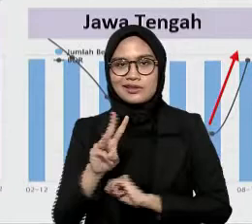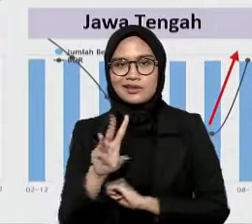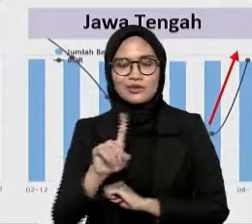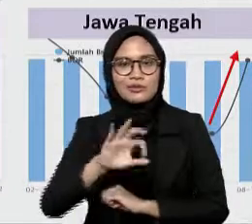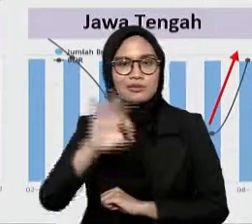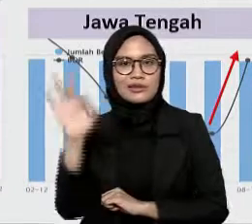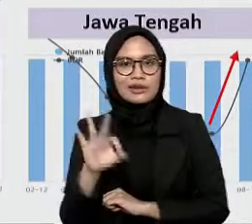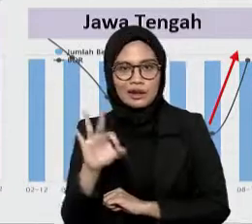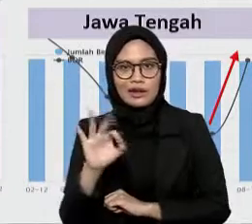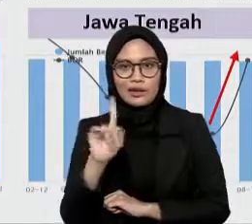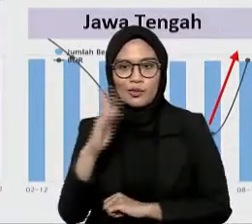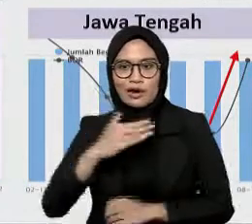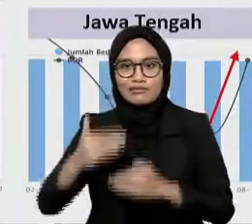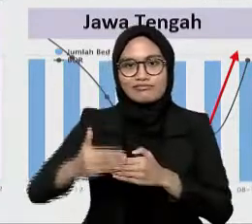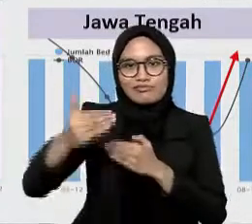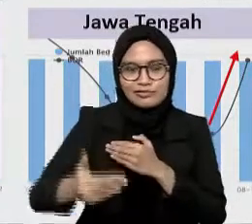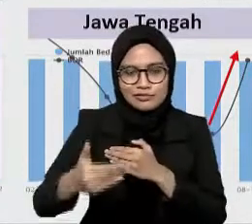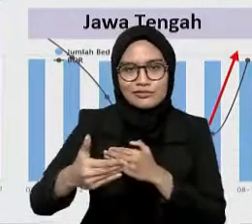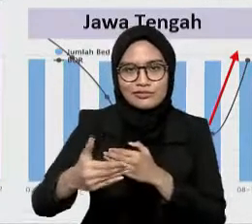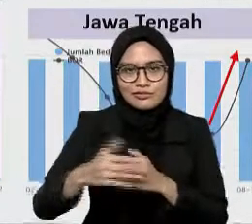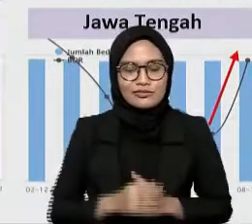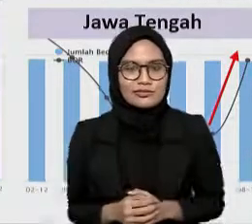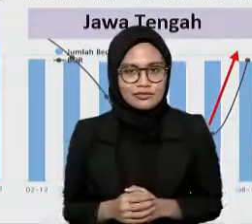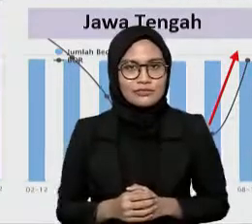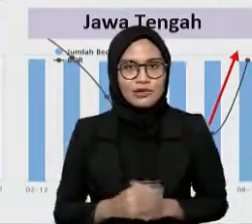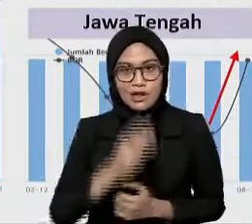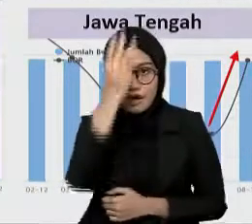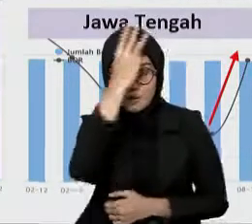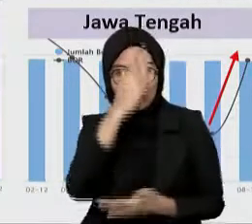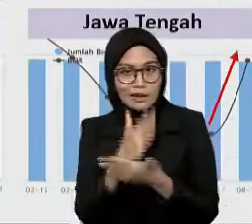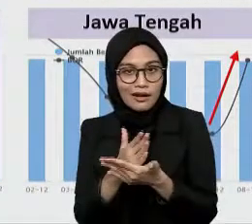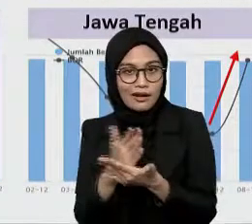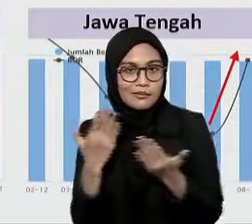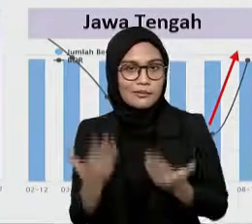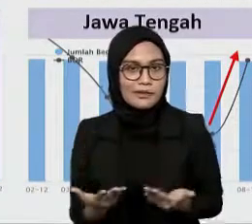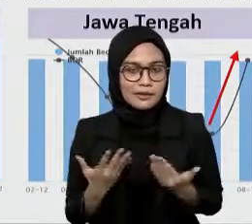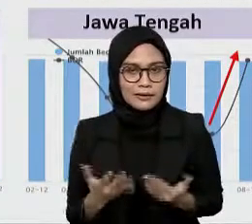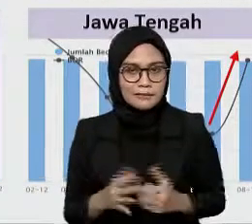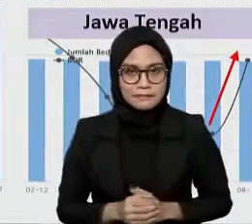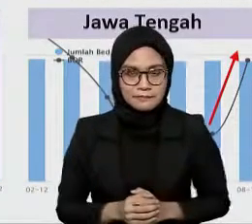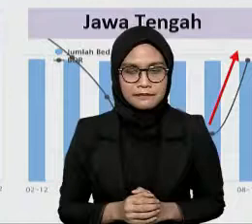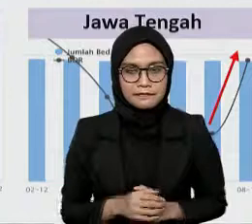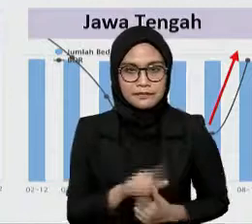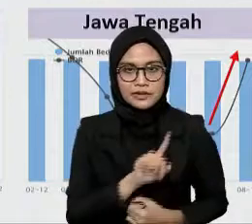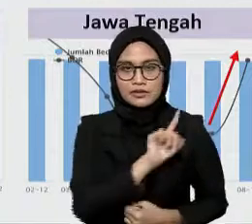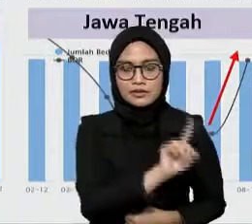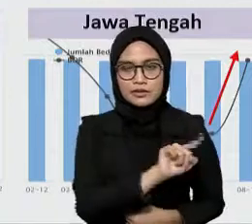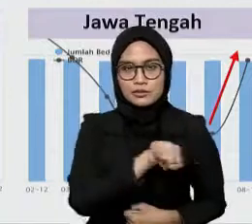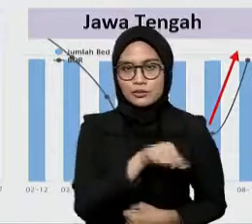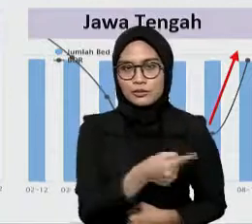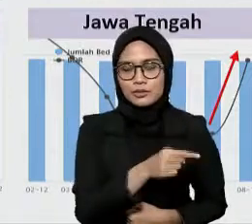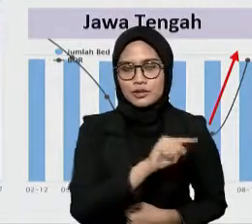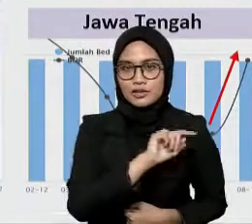10,31% sehari setelahnya. Di Kalimantan Tengah terdapat kenaikan dari